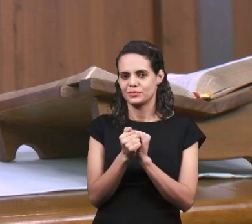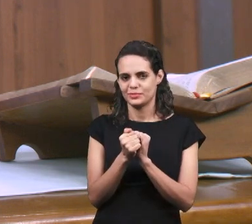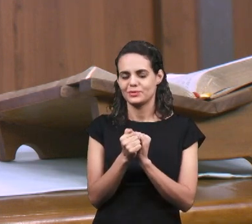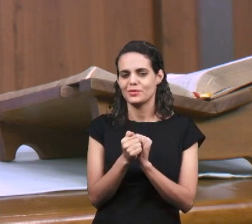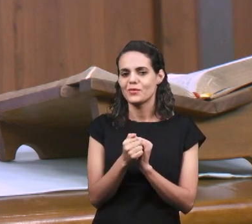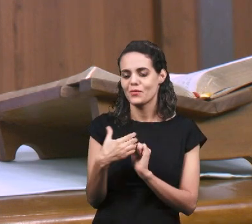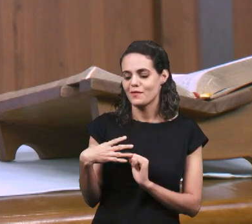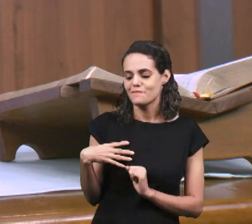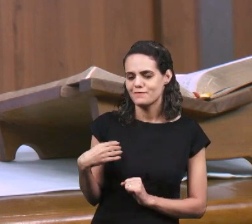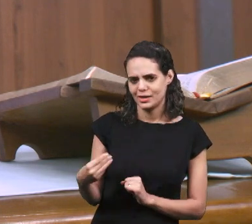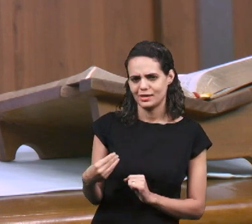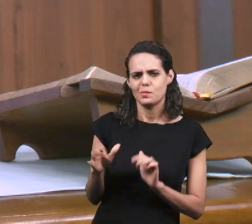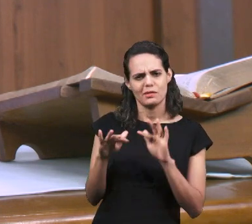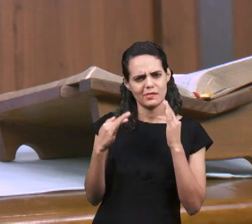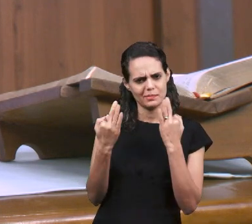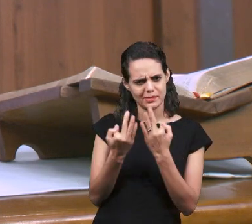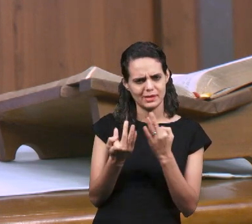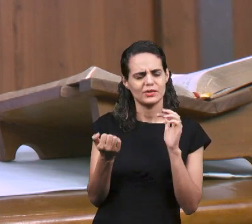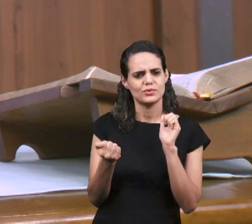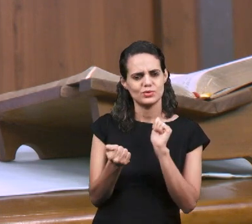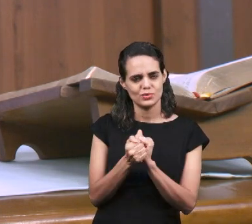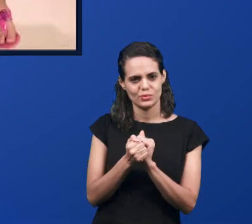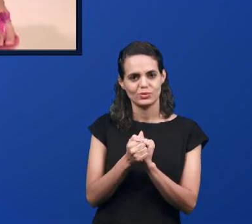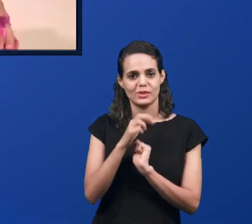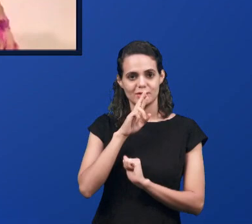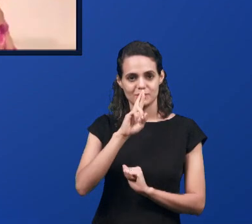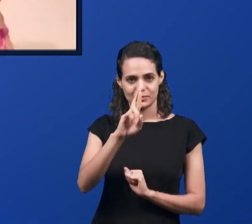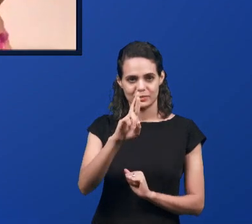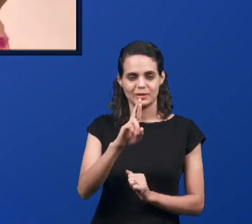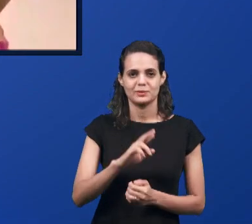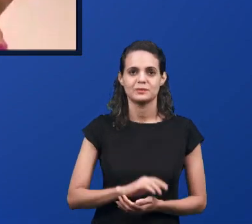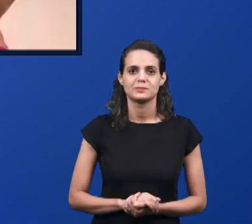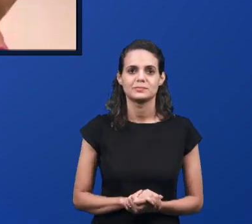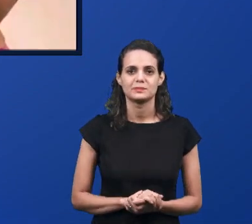une mère, avec ses enfants, vont répondre à la question numéro 9.